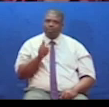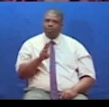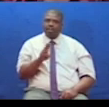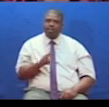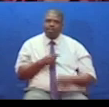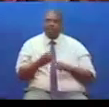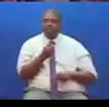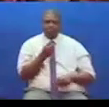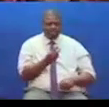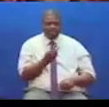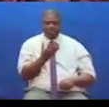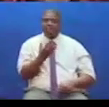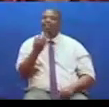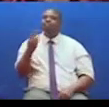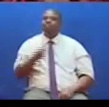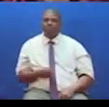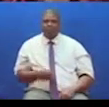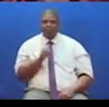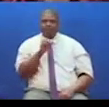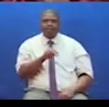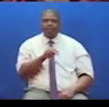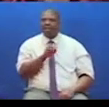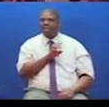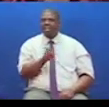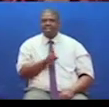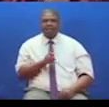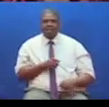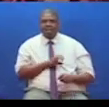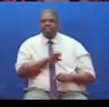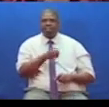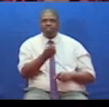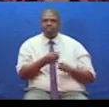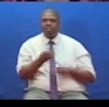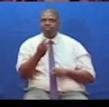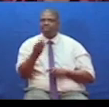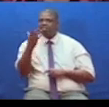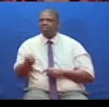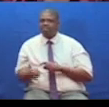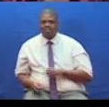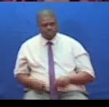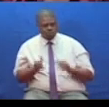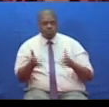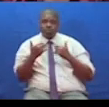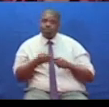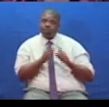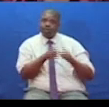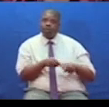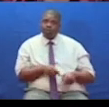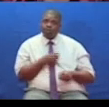252, yani megawati 2250 megawatts. Kwenye upepo wana